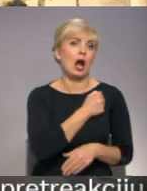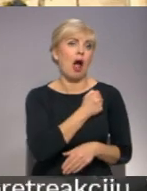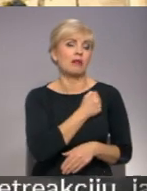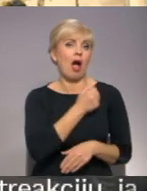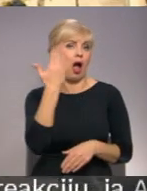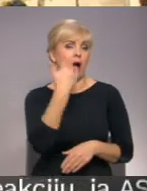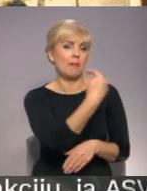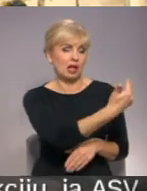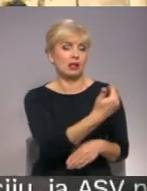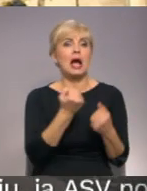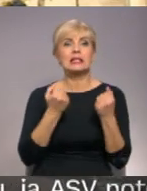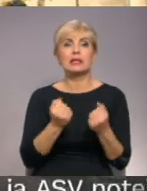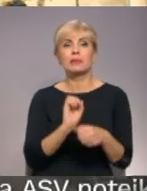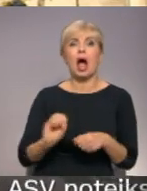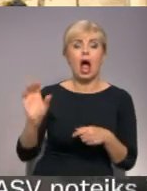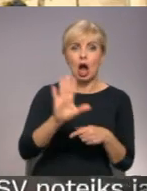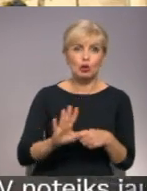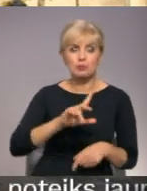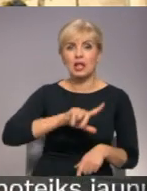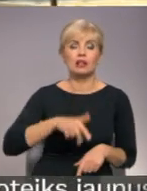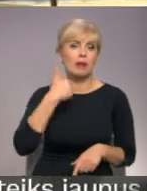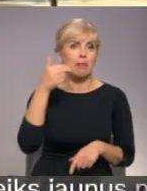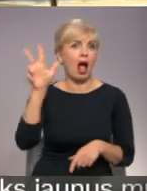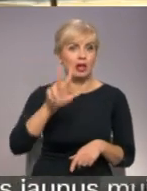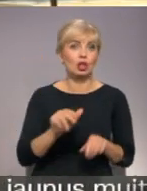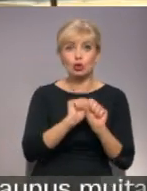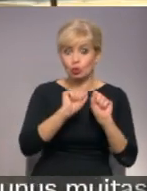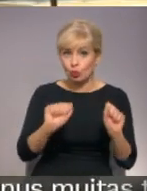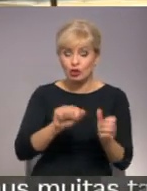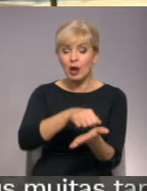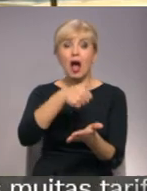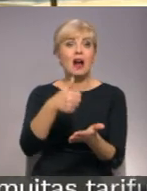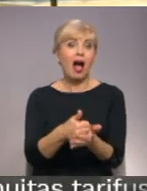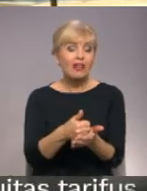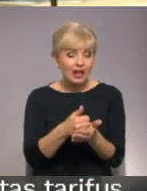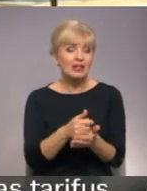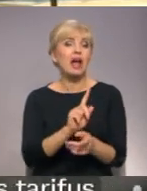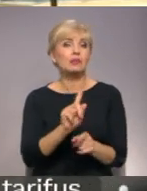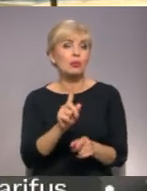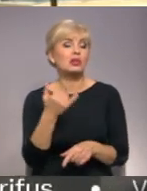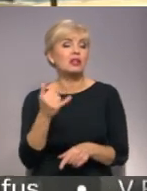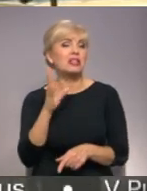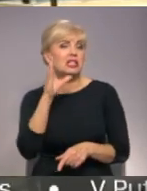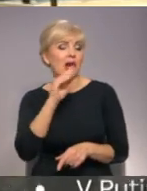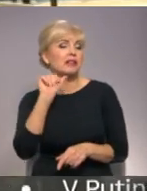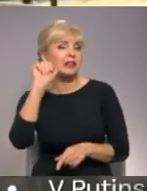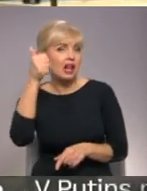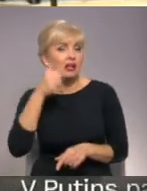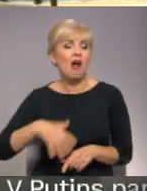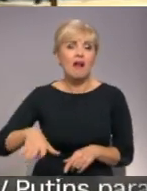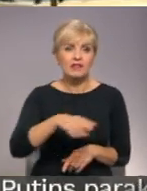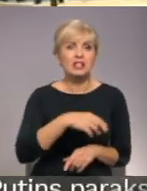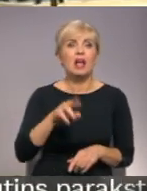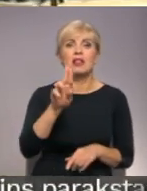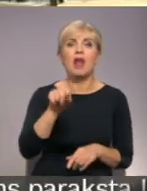interesēs stiprināt Eiropas, Latvijas, Baltijas drošību. Bet galvenais izaicinājums, protams, būs rīt, kad visi